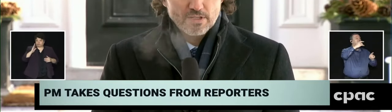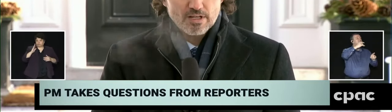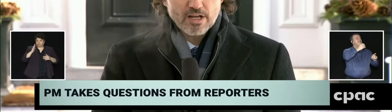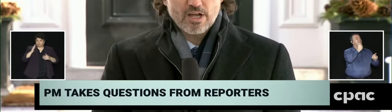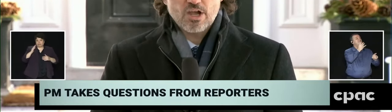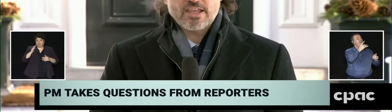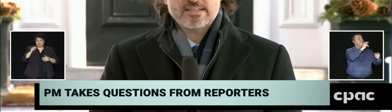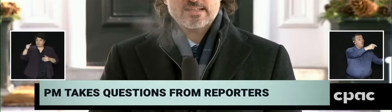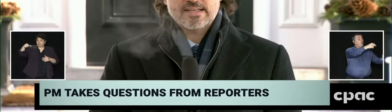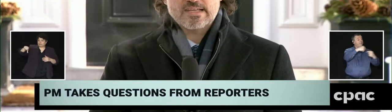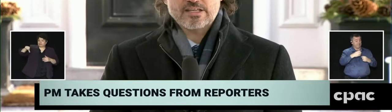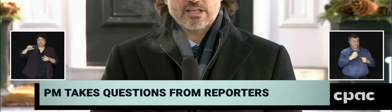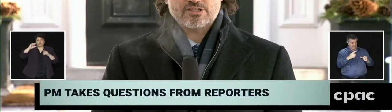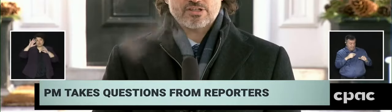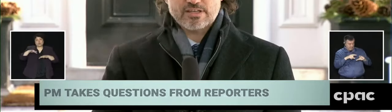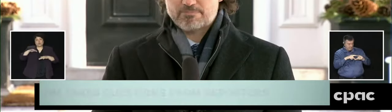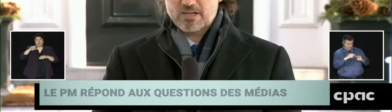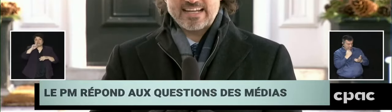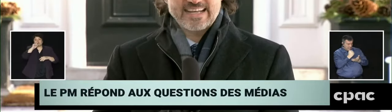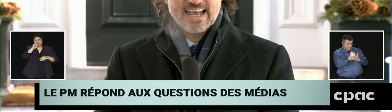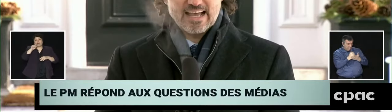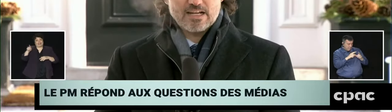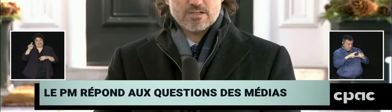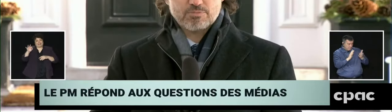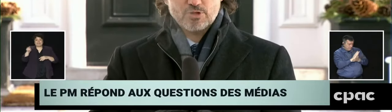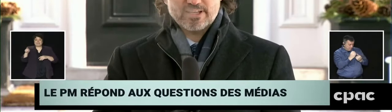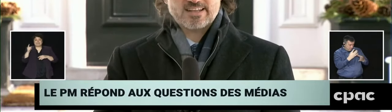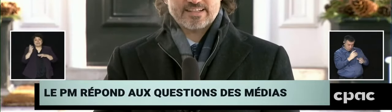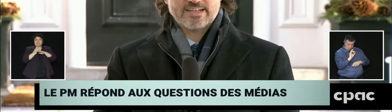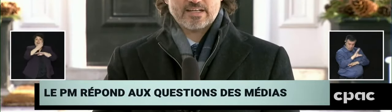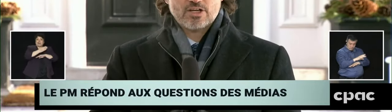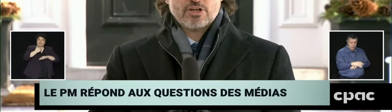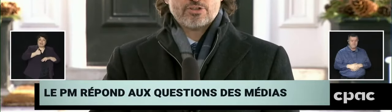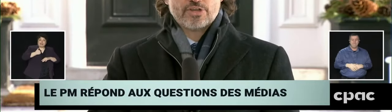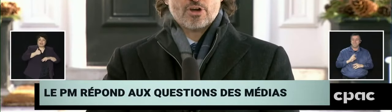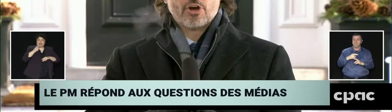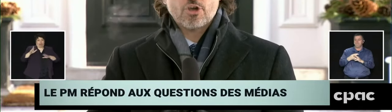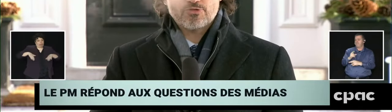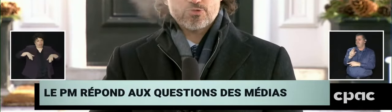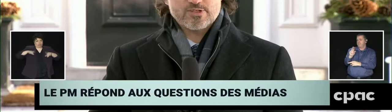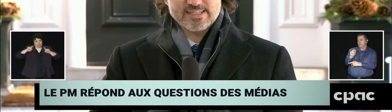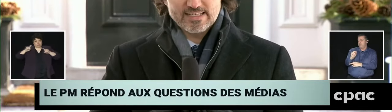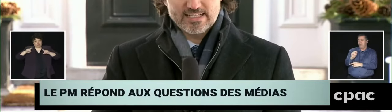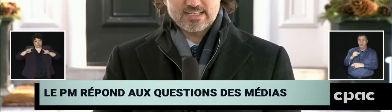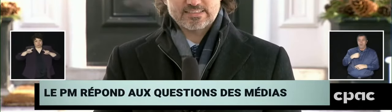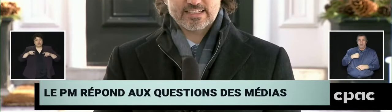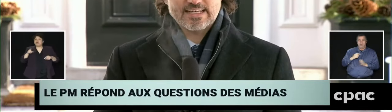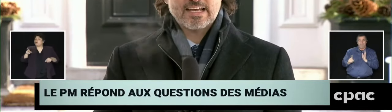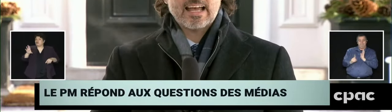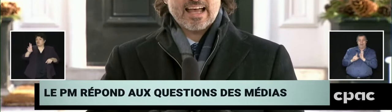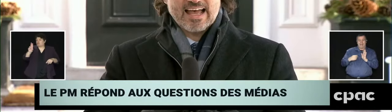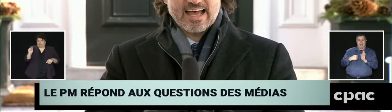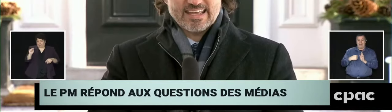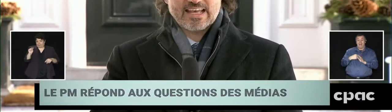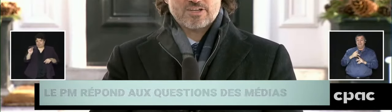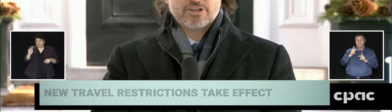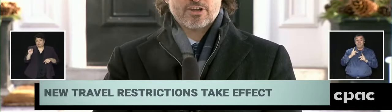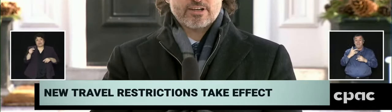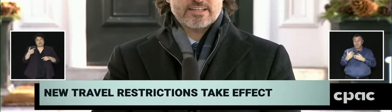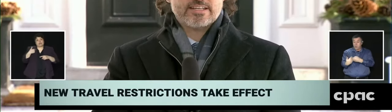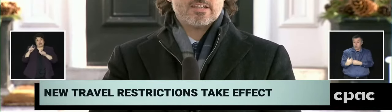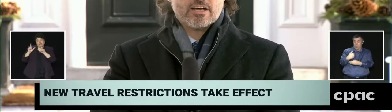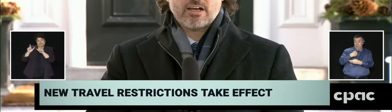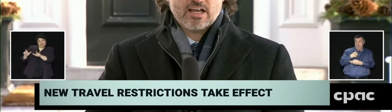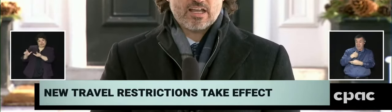Non. Ce n'est pas légal pour le Canada de refuser l'entrée à